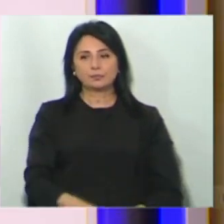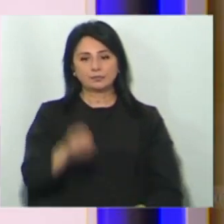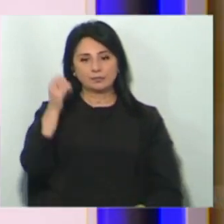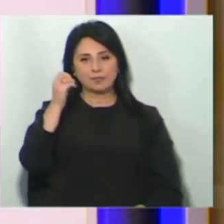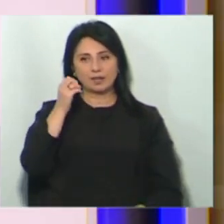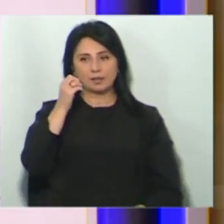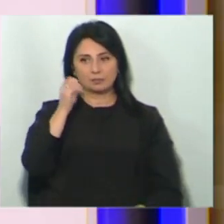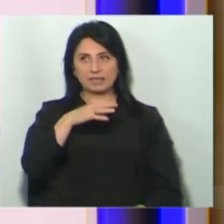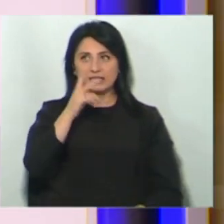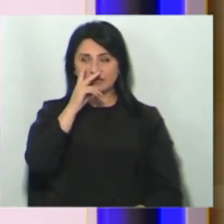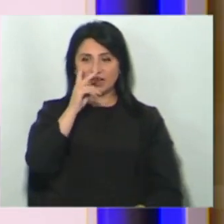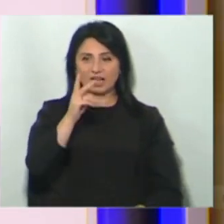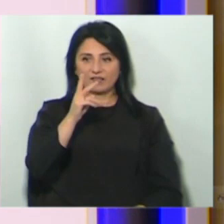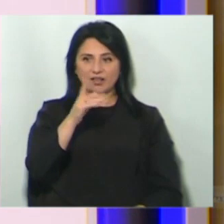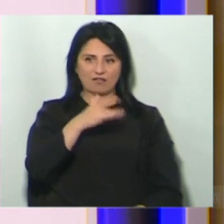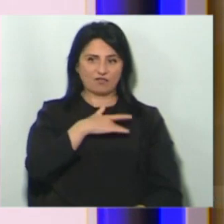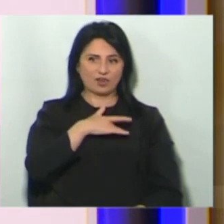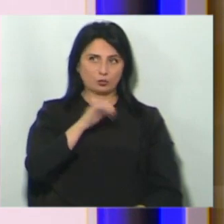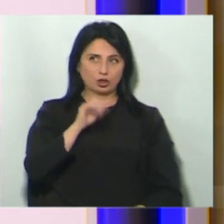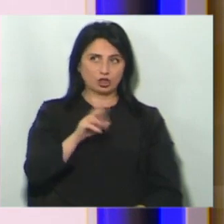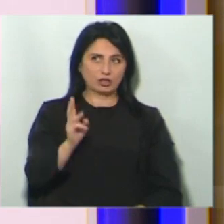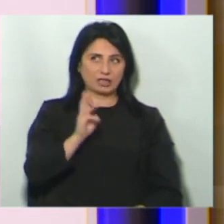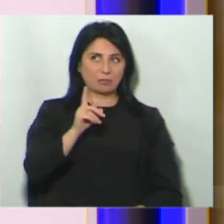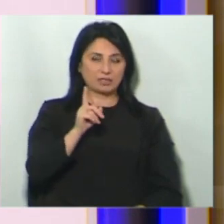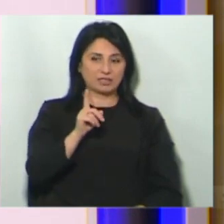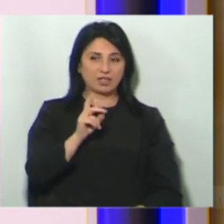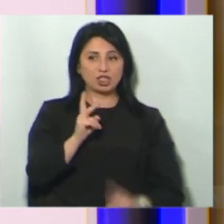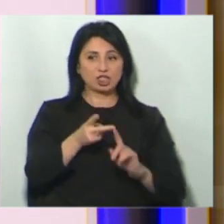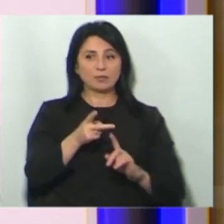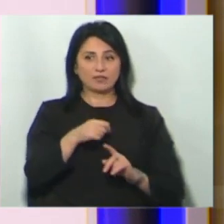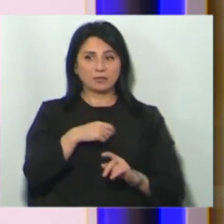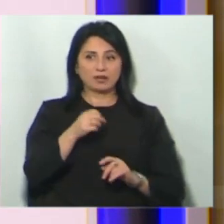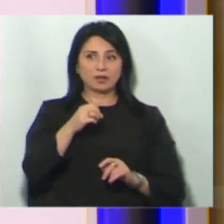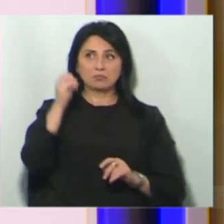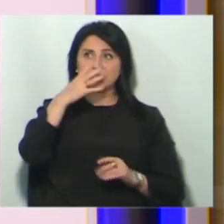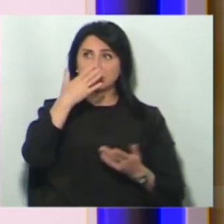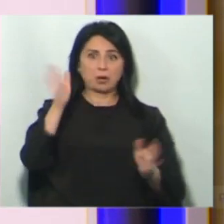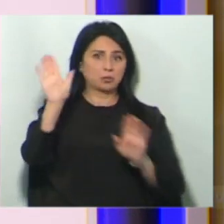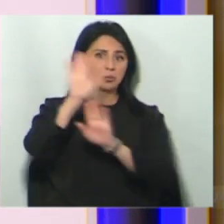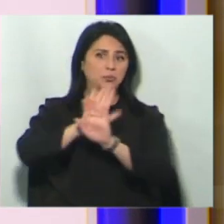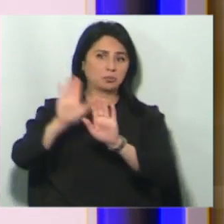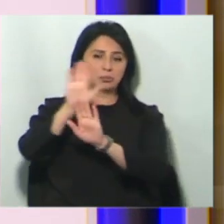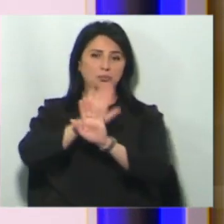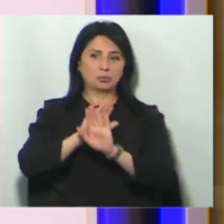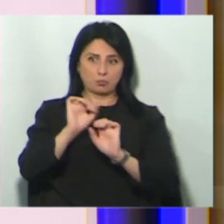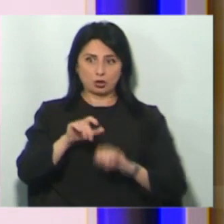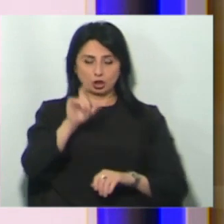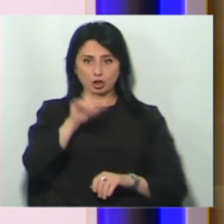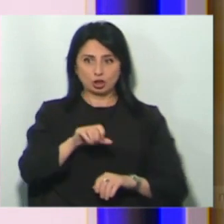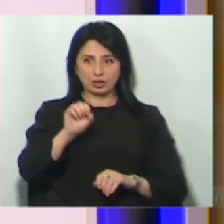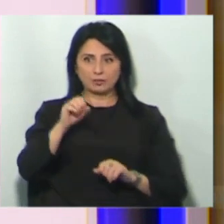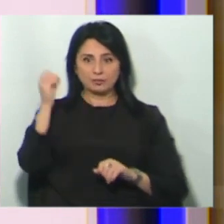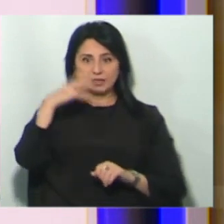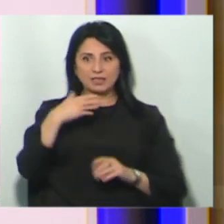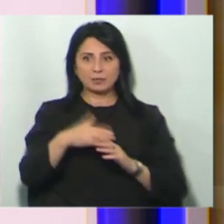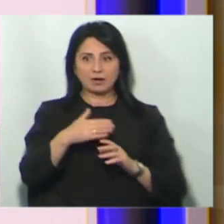მზეს ვხედავ და ვარაუდობ, რომ შეიძლება დამწვას და მეორე შემთხვევა, როდესაც მზეს ვერ ვხედავ. Შეიძლება ადამიანმა მზისგან